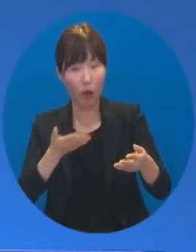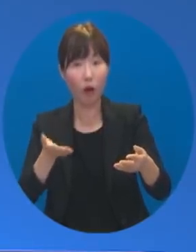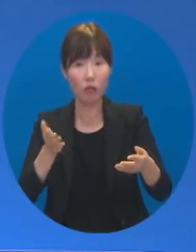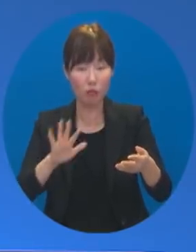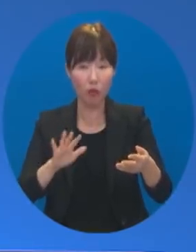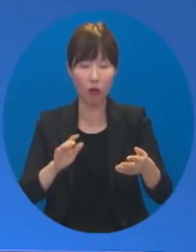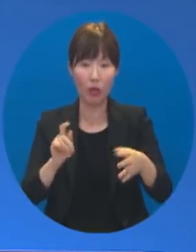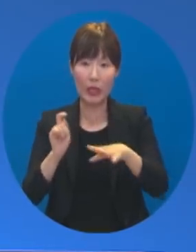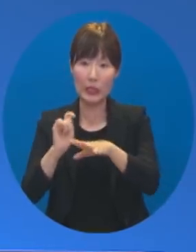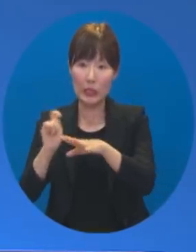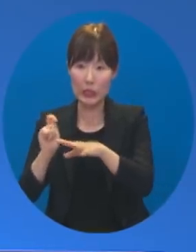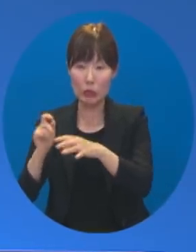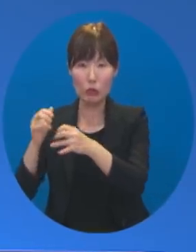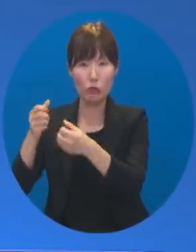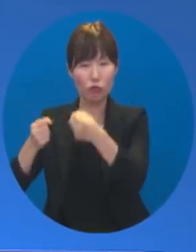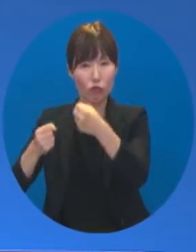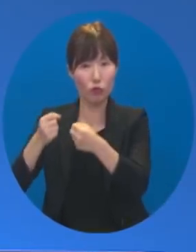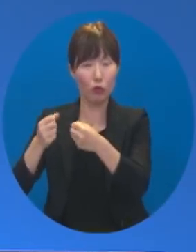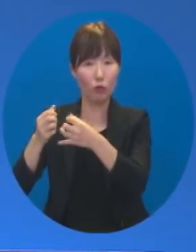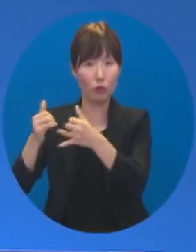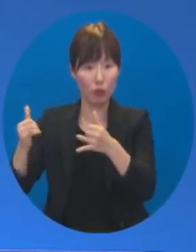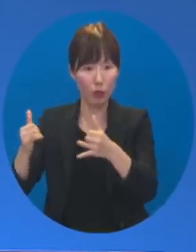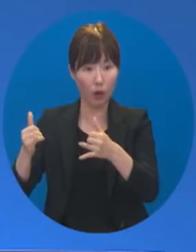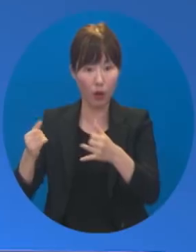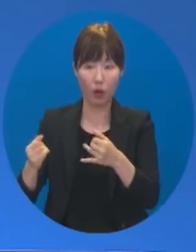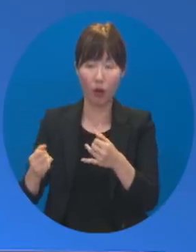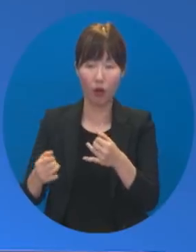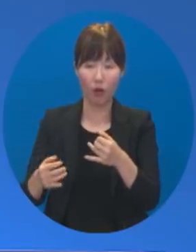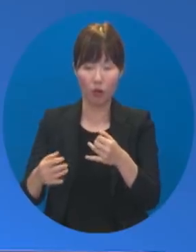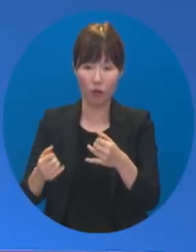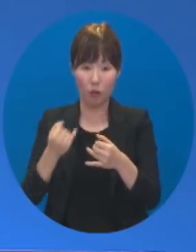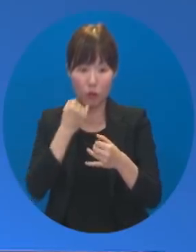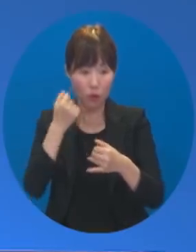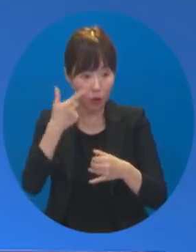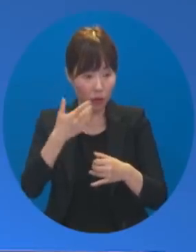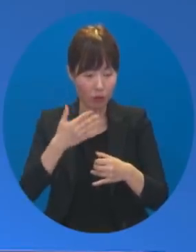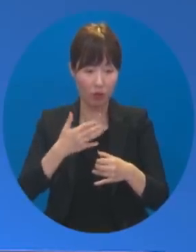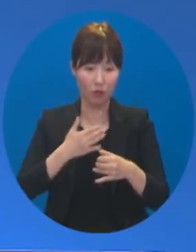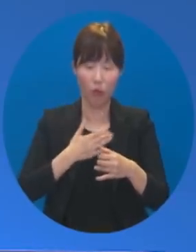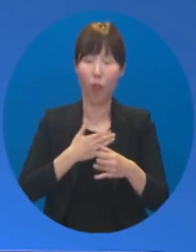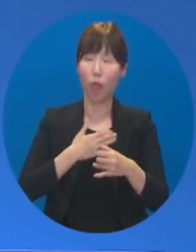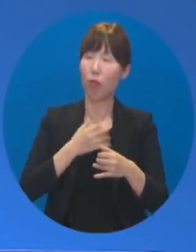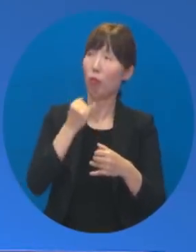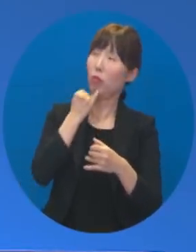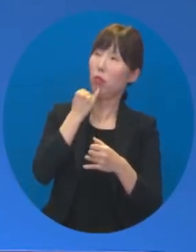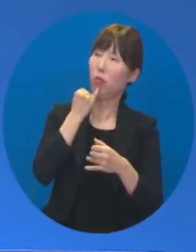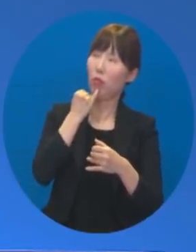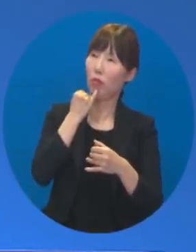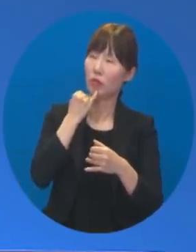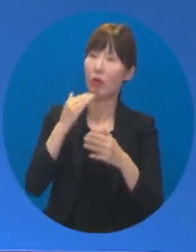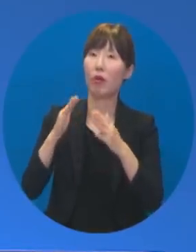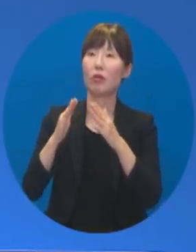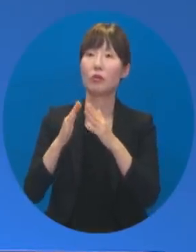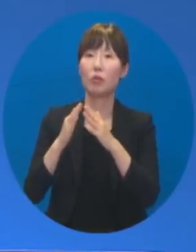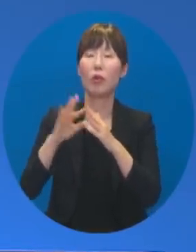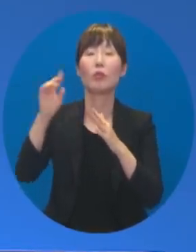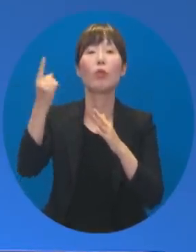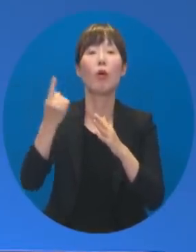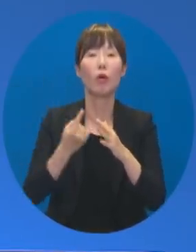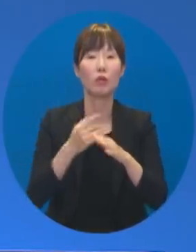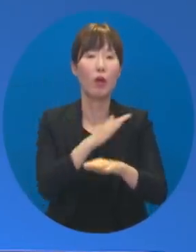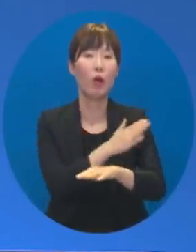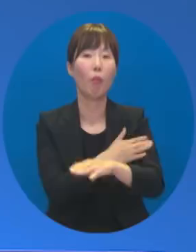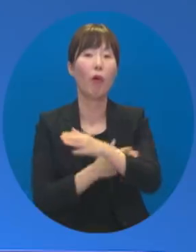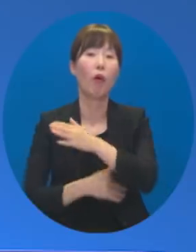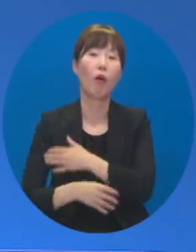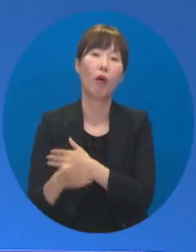저보고 괜찮냐고 하는데 예, 괜찮습니다 그러는 거예요. 아픈지를 모르는데 나중에 집에 오면은 아, 막 팔 아프고